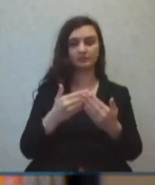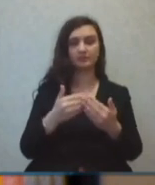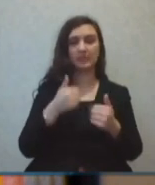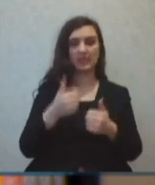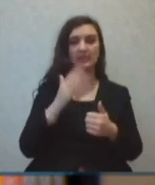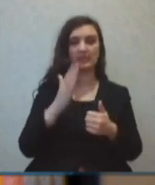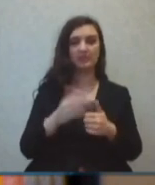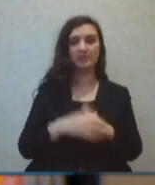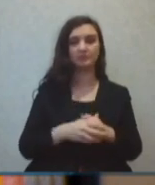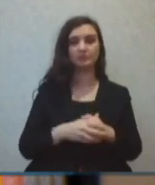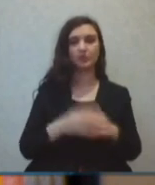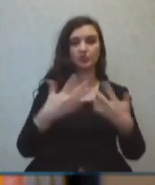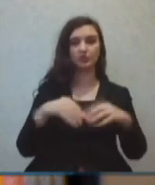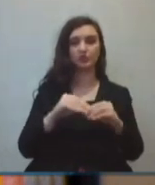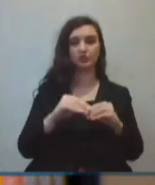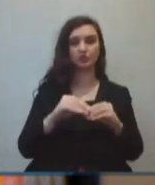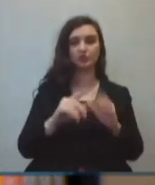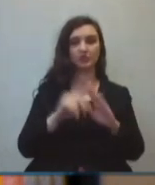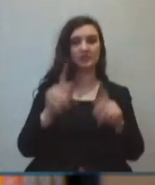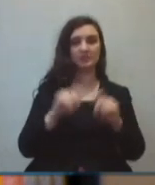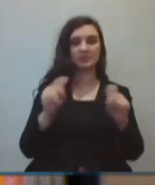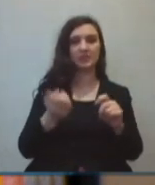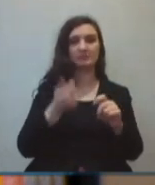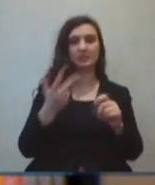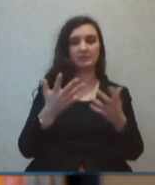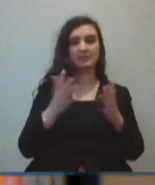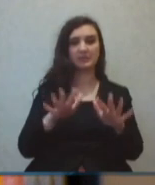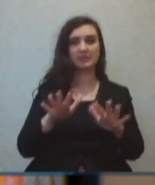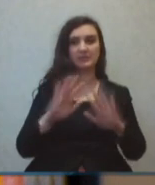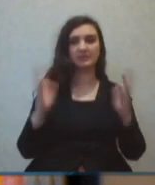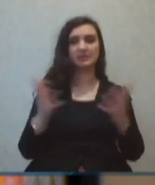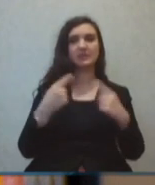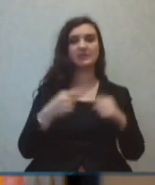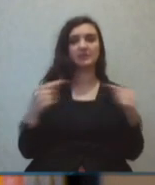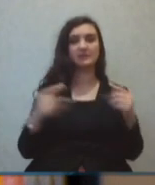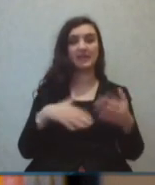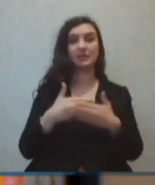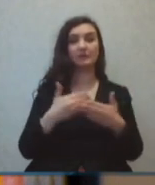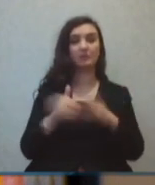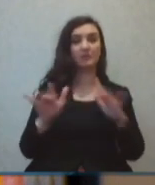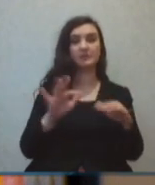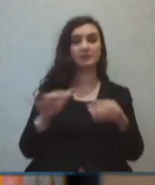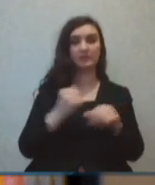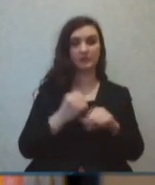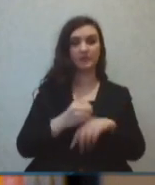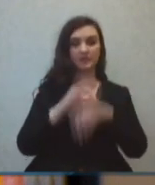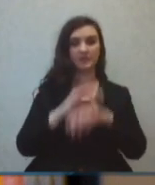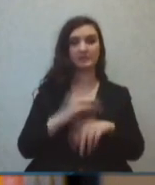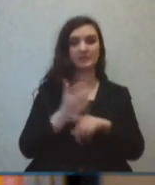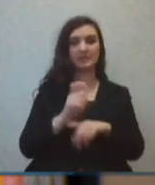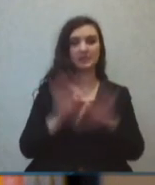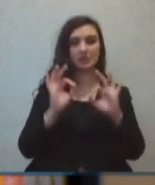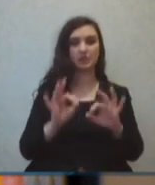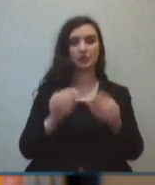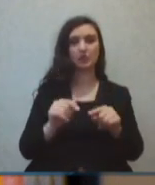კარგი იქნება ოჯახში შეიქმნას რამდენიმე სივრცე, რომელშიც სხვადასხვა აქტივობებს ჩავატარებთ, ძალიან